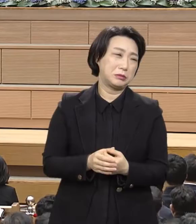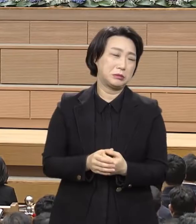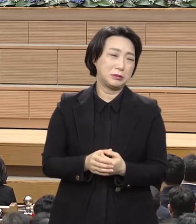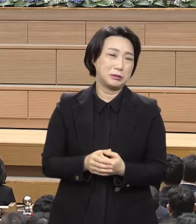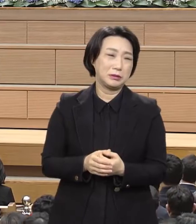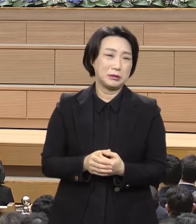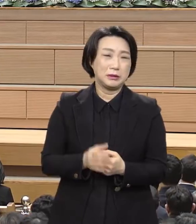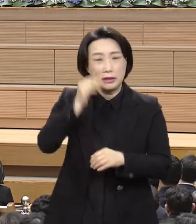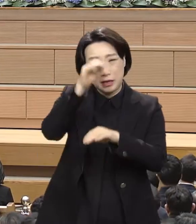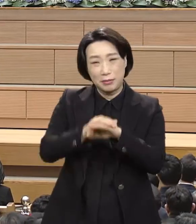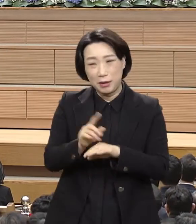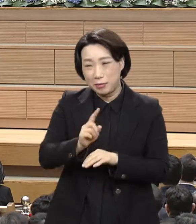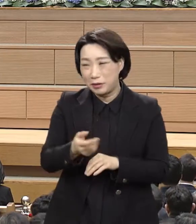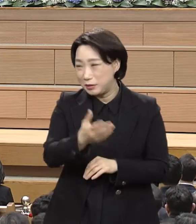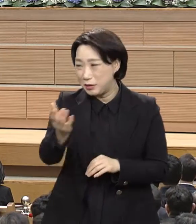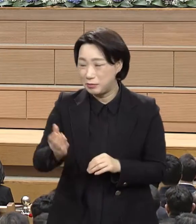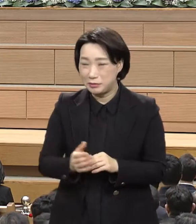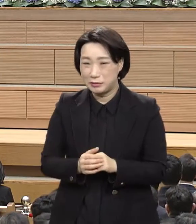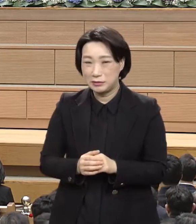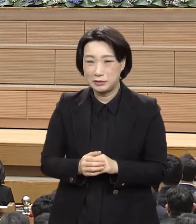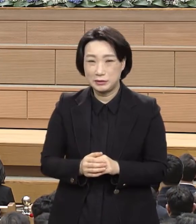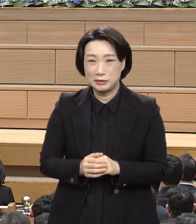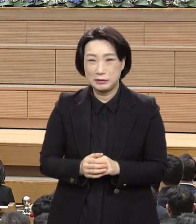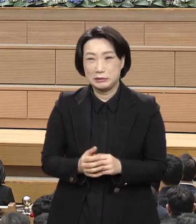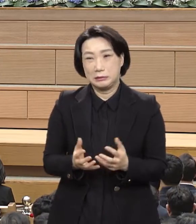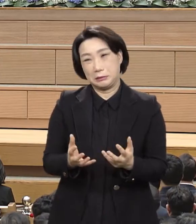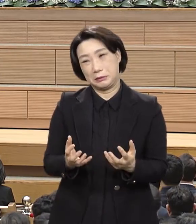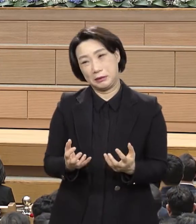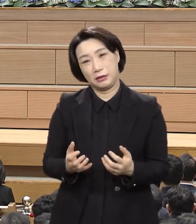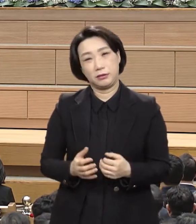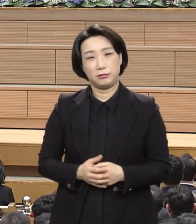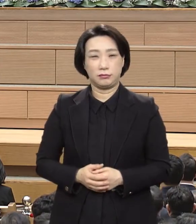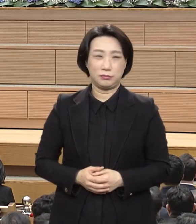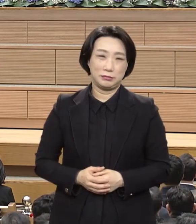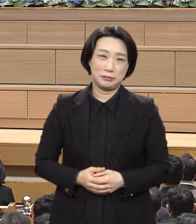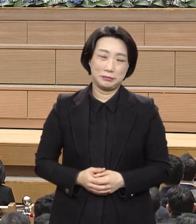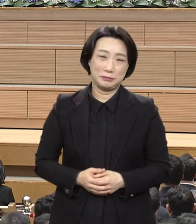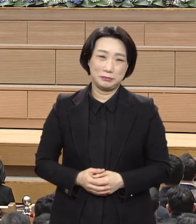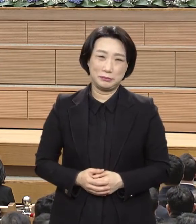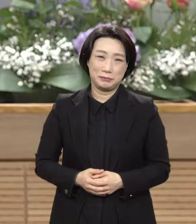예배하는데 예배가 얼마나 인색하냐.